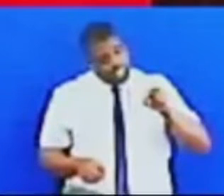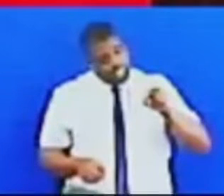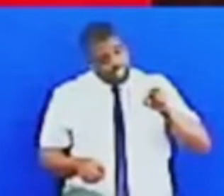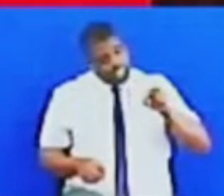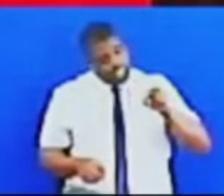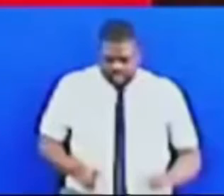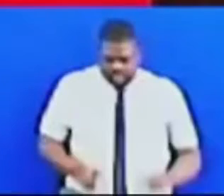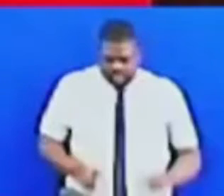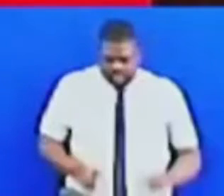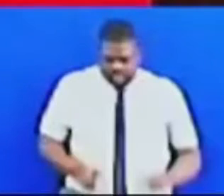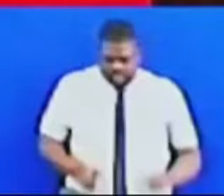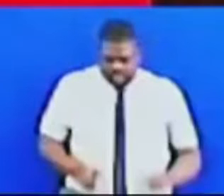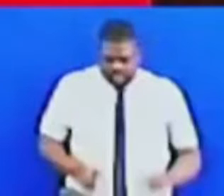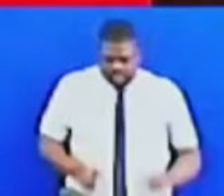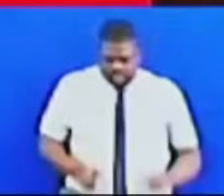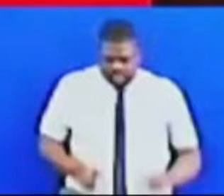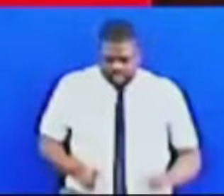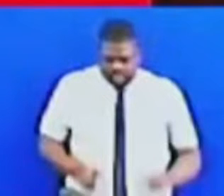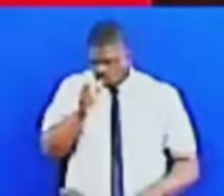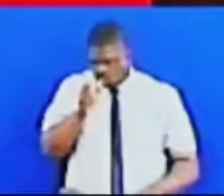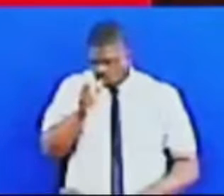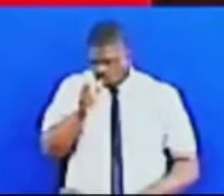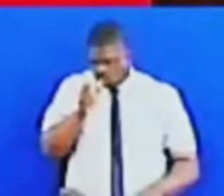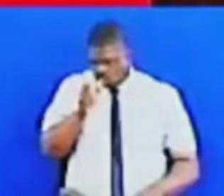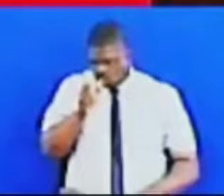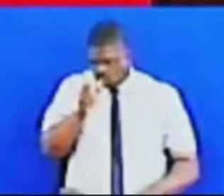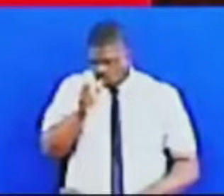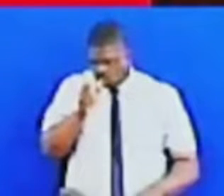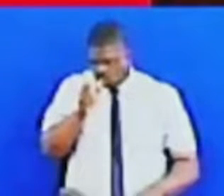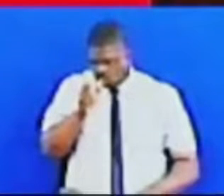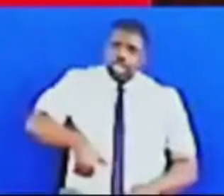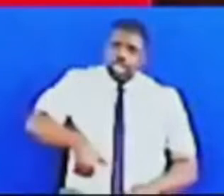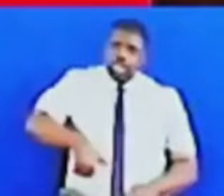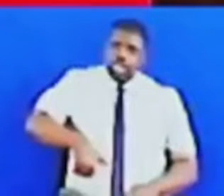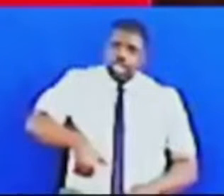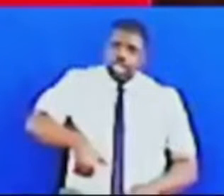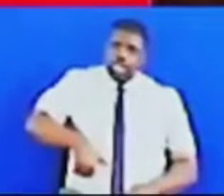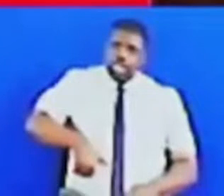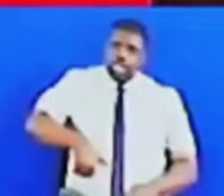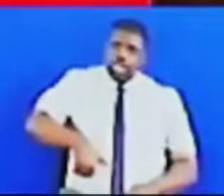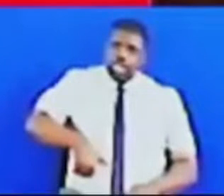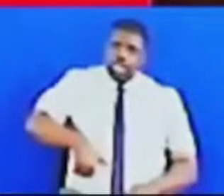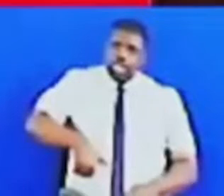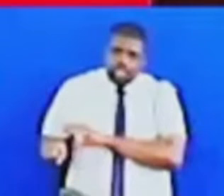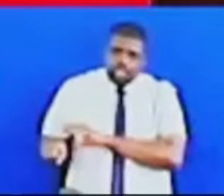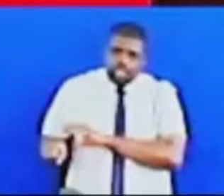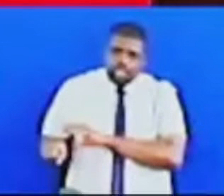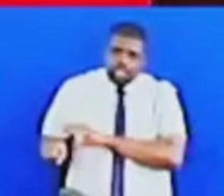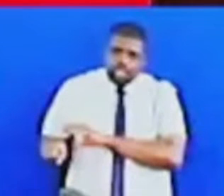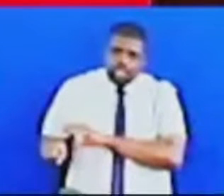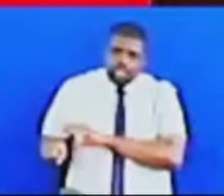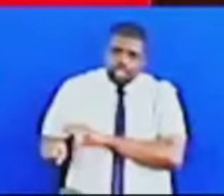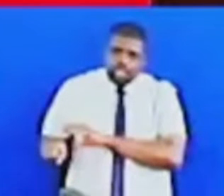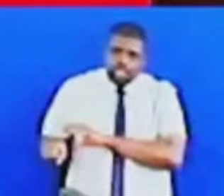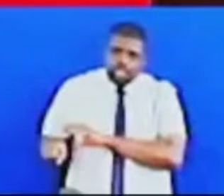Spika, wananchi wa kawaida kule chini akiiba kuku anakamatwa, anapelekwa mahakamani,